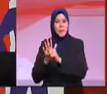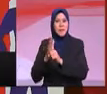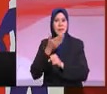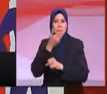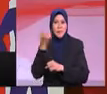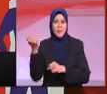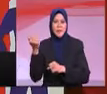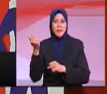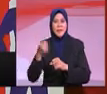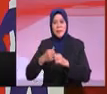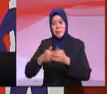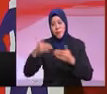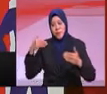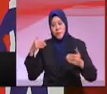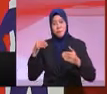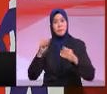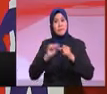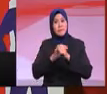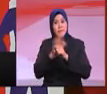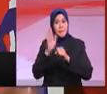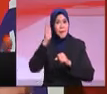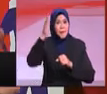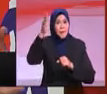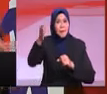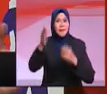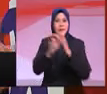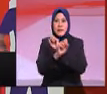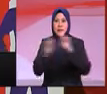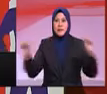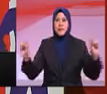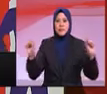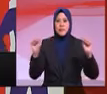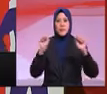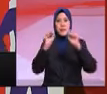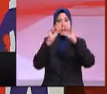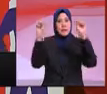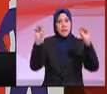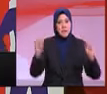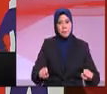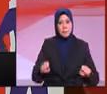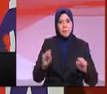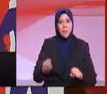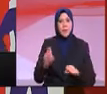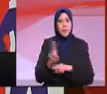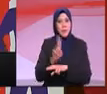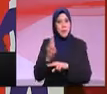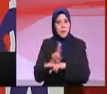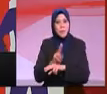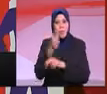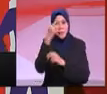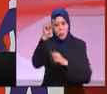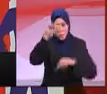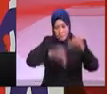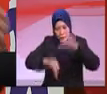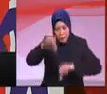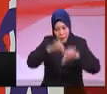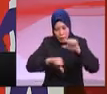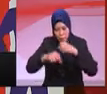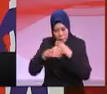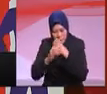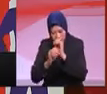sebelum jangkitan atau pandemik yang akan datang, kita dah ada satu sistem yang boleh kita guna pakai untuk makmal,